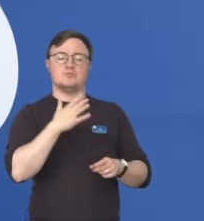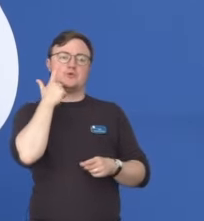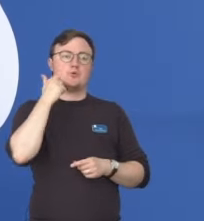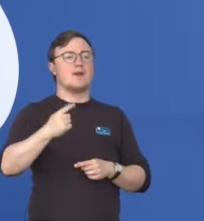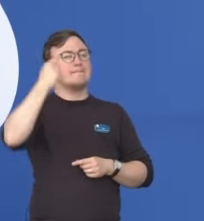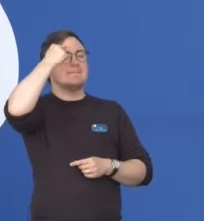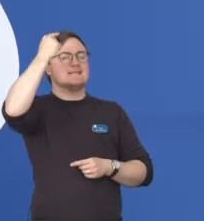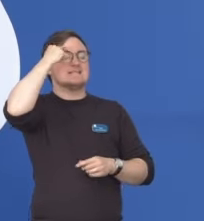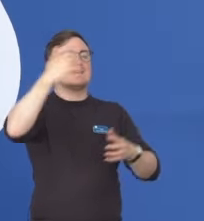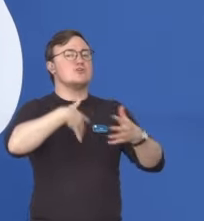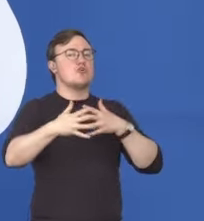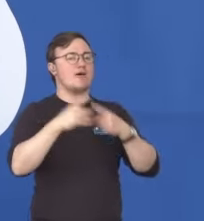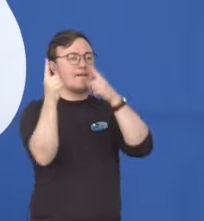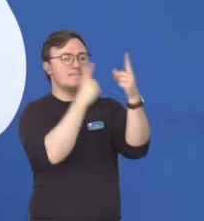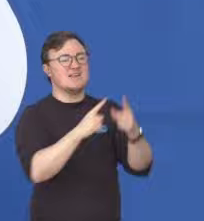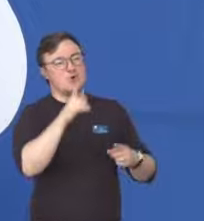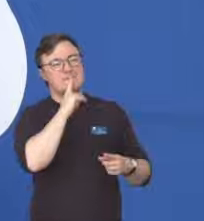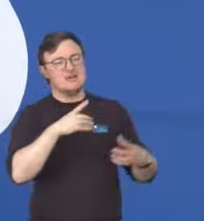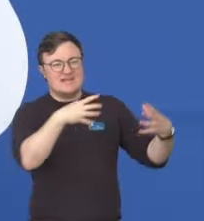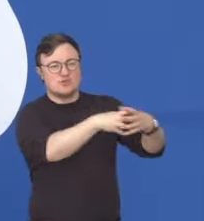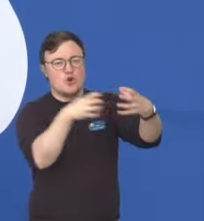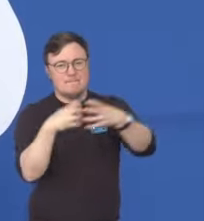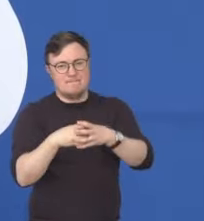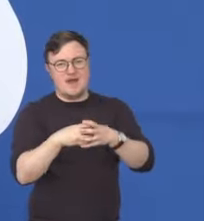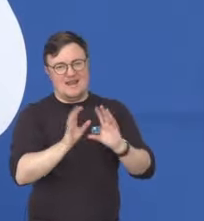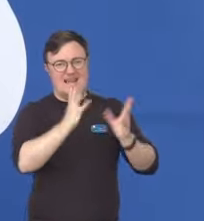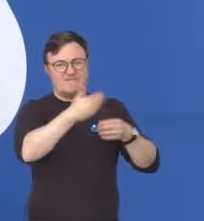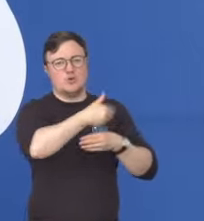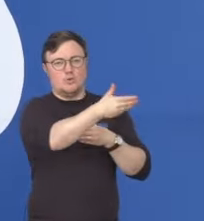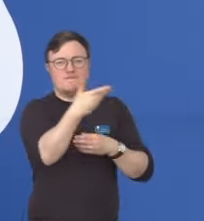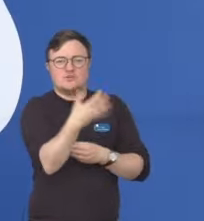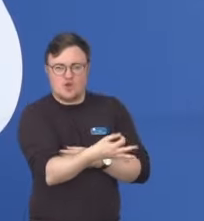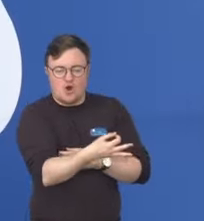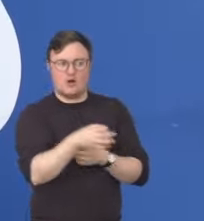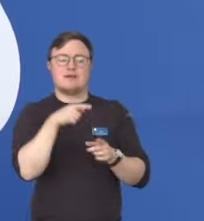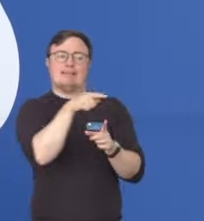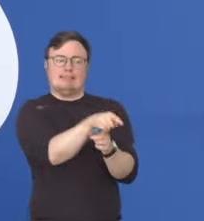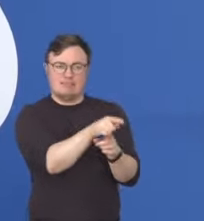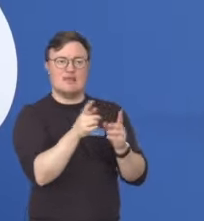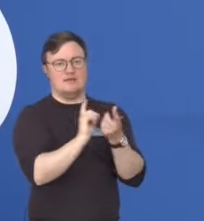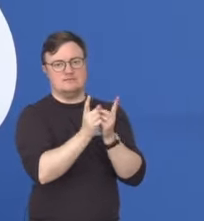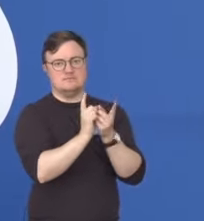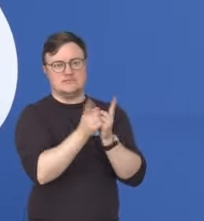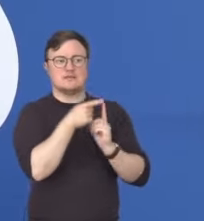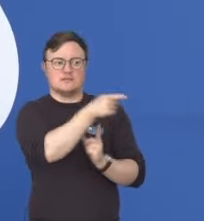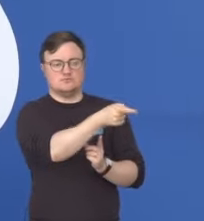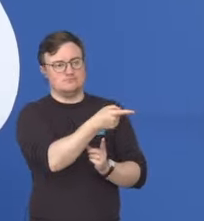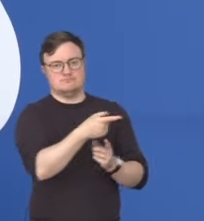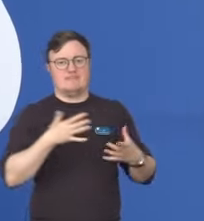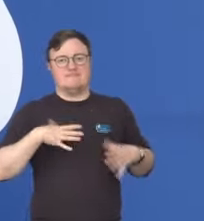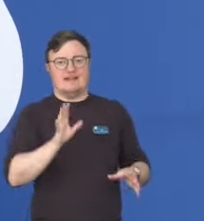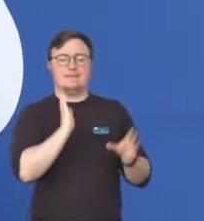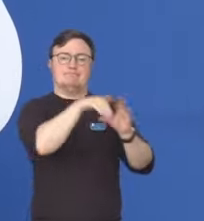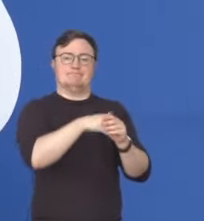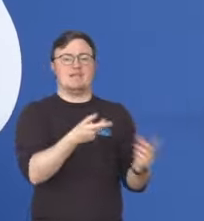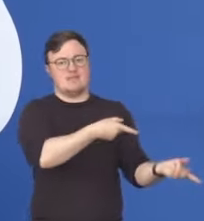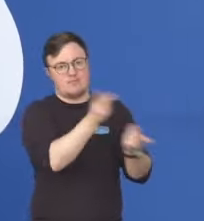av människor i minoritetsgrupper som lever i utanförskap, att det skulle vara en anledning att de deltar mindre i demokratin och